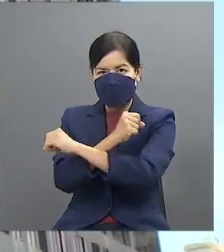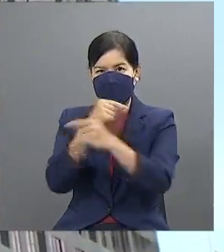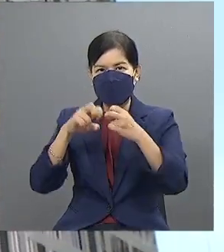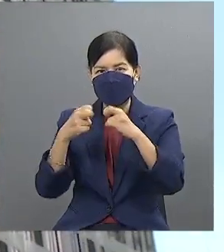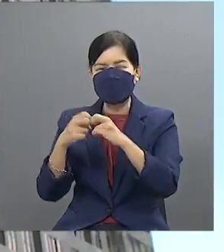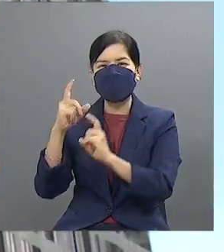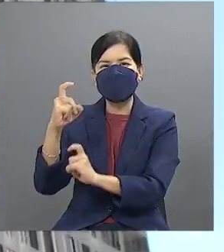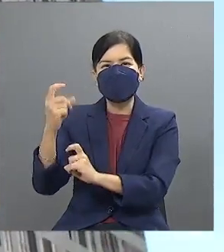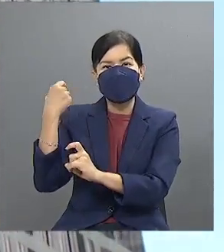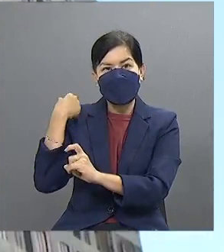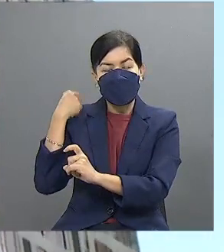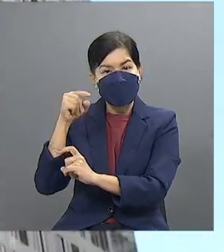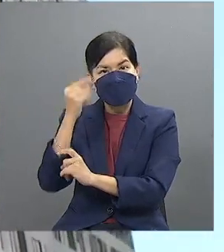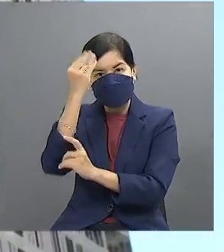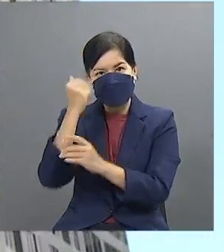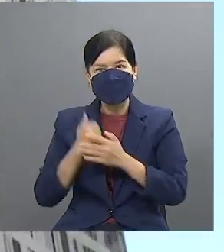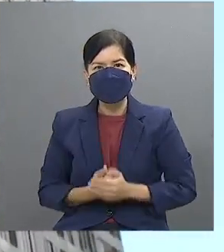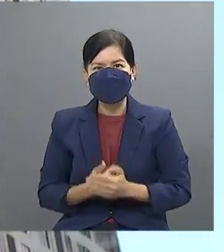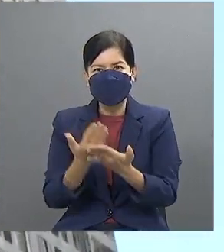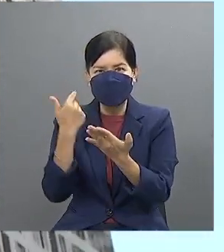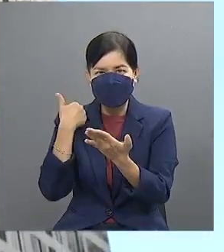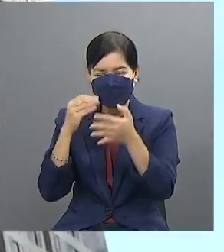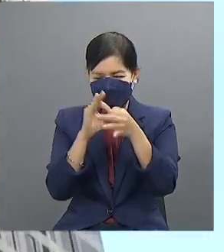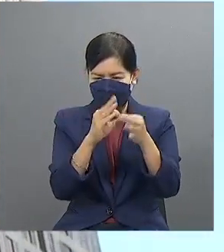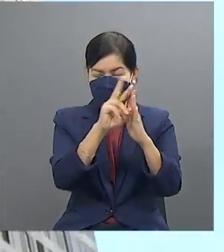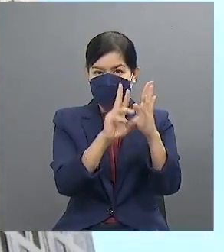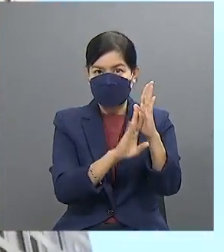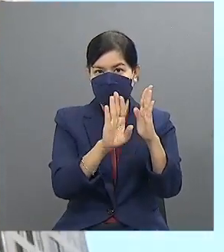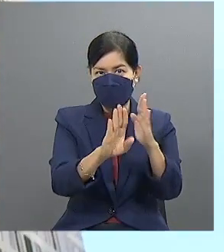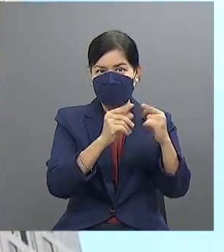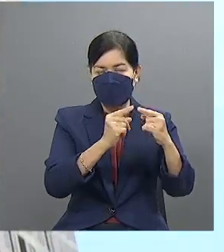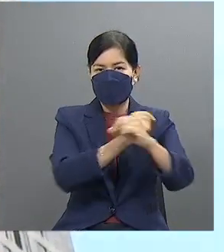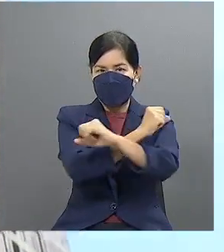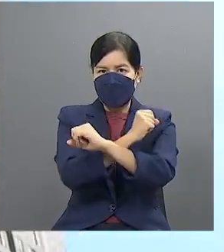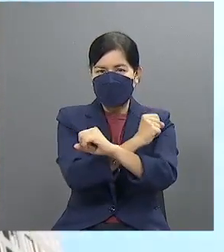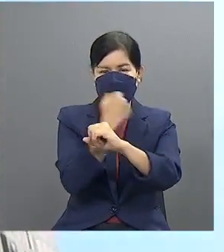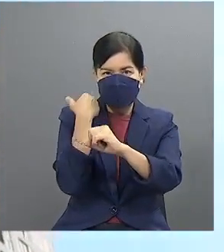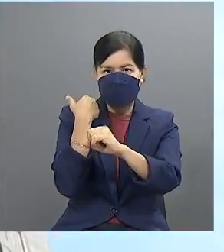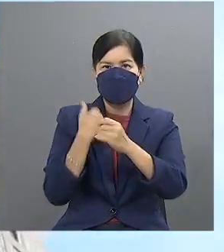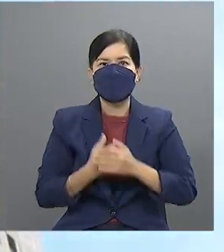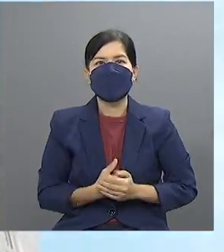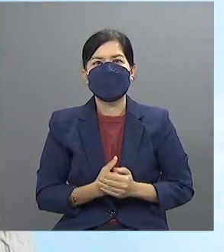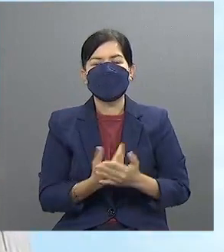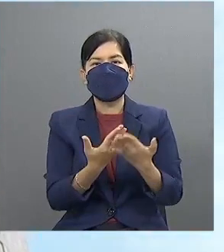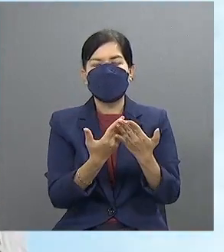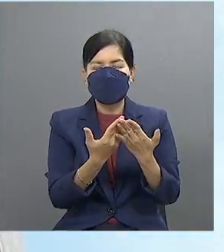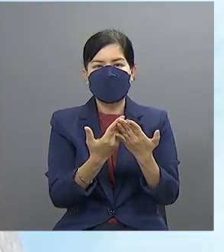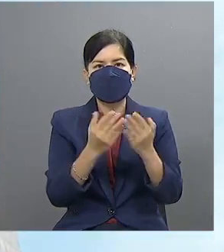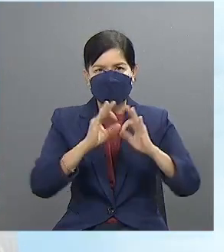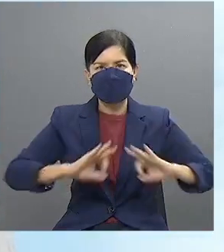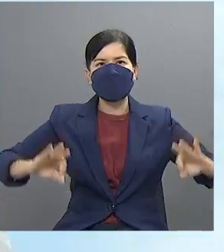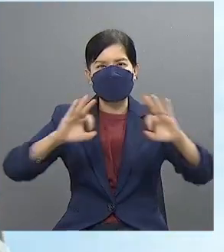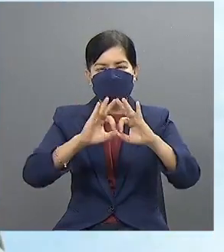วกนี้กจะตองมีตั้งแต่ smoke detectorจะต้องมีมาถึง โ überall ถงทางดบเพลง